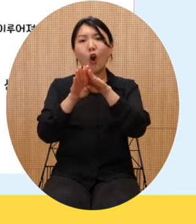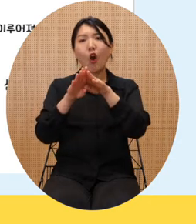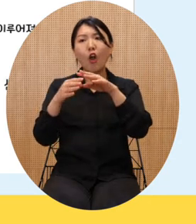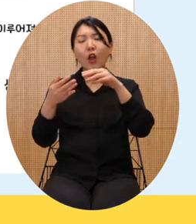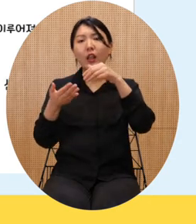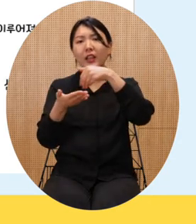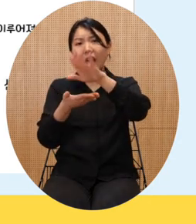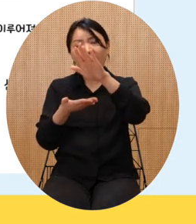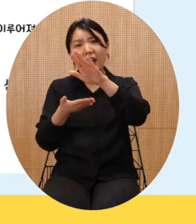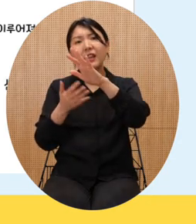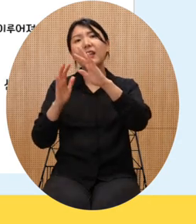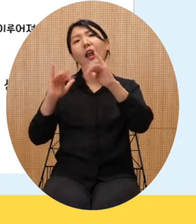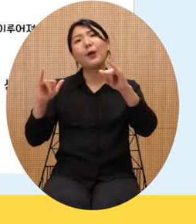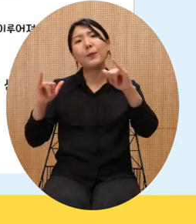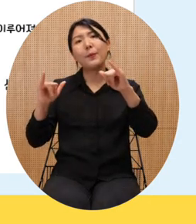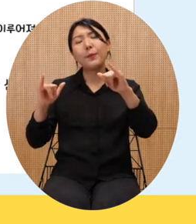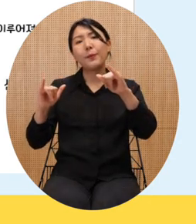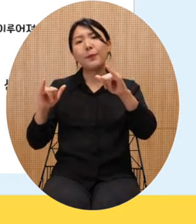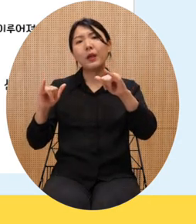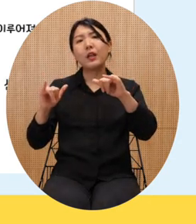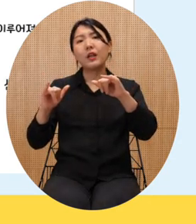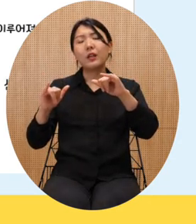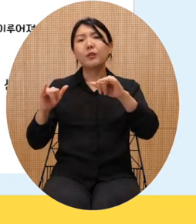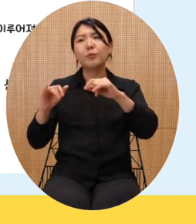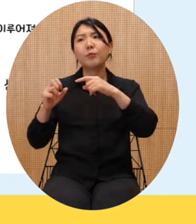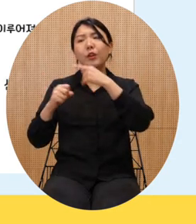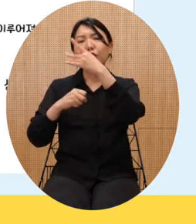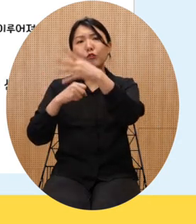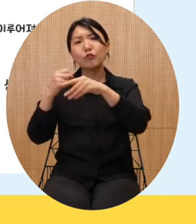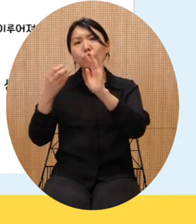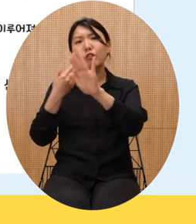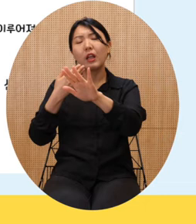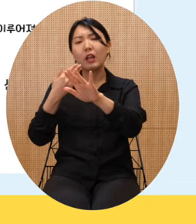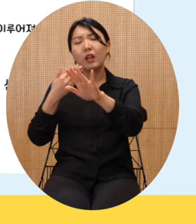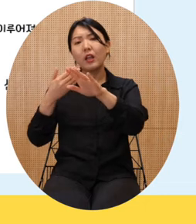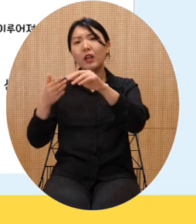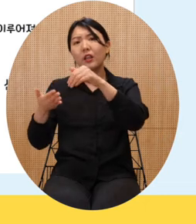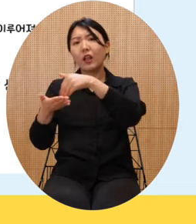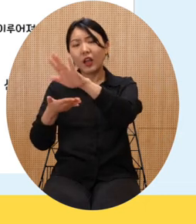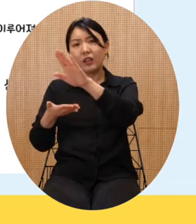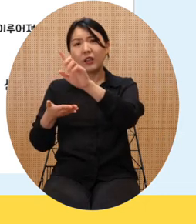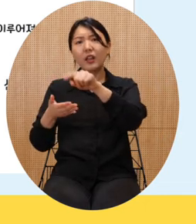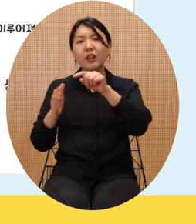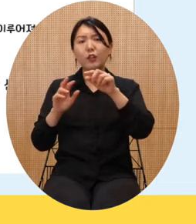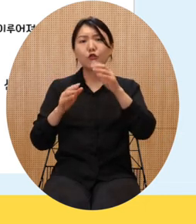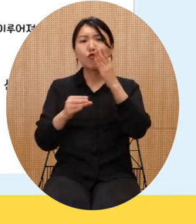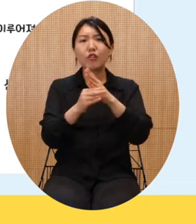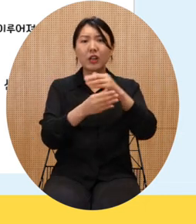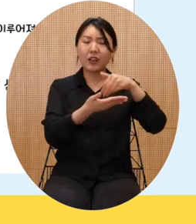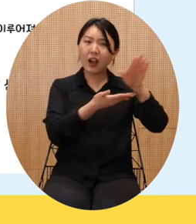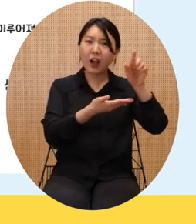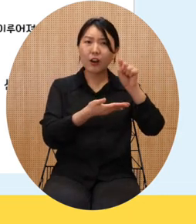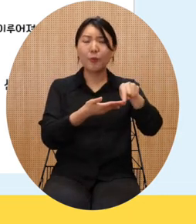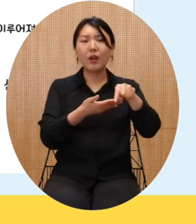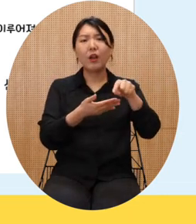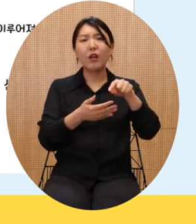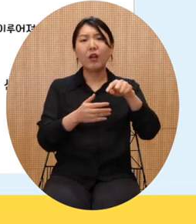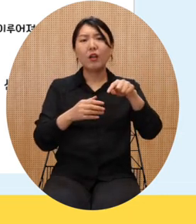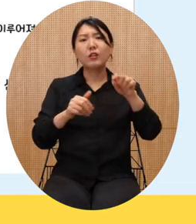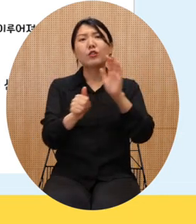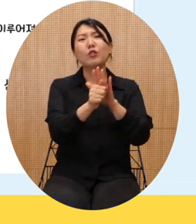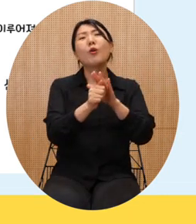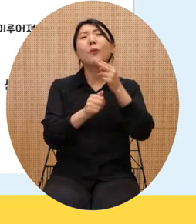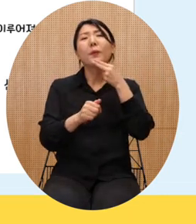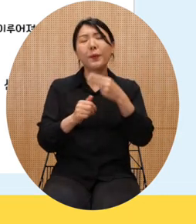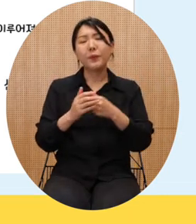이런 거잖아요. 시설 퇴소, 퇴소하지 못한, 시설에 못 있어. 시설 퇴소자는 몇 년 있다가 퇴소하는 거거든요. 근데 중간에 나오면 이게